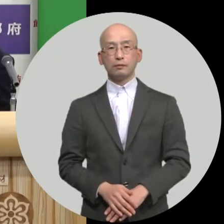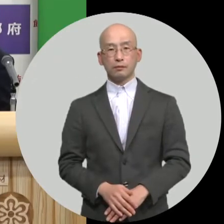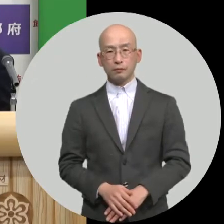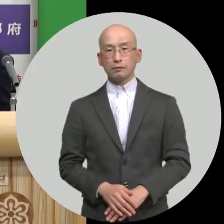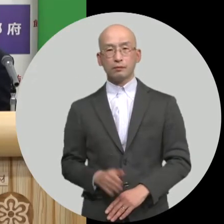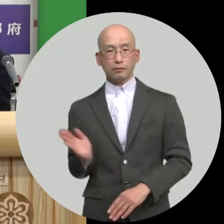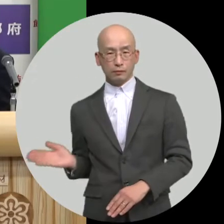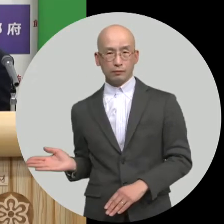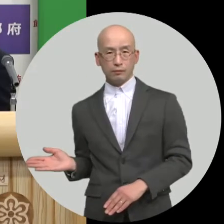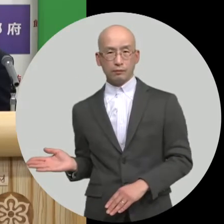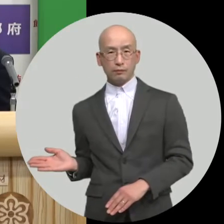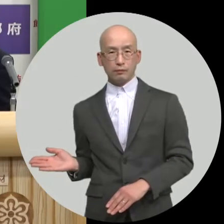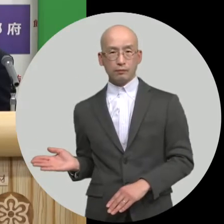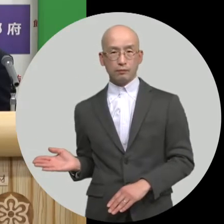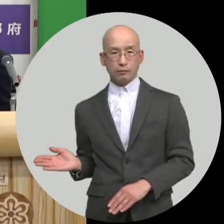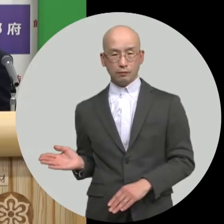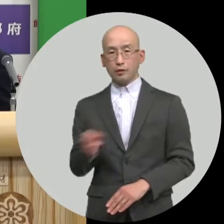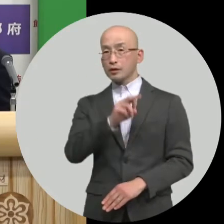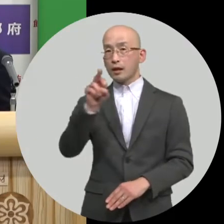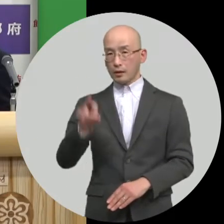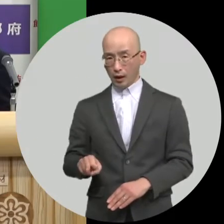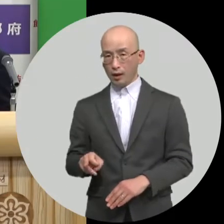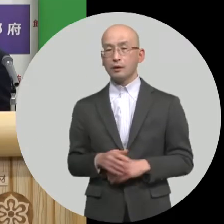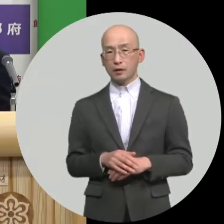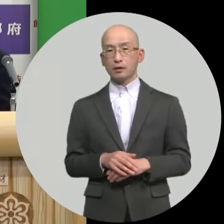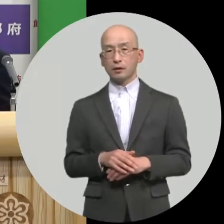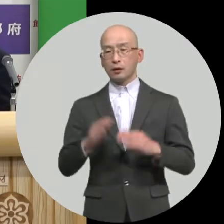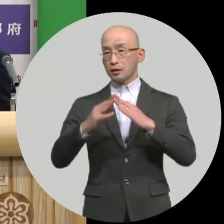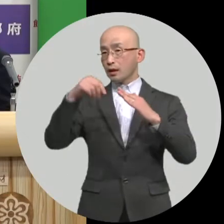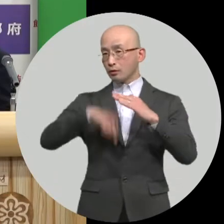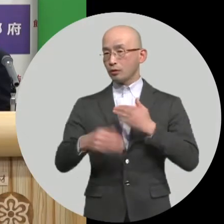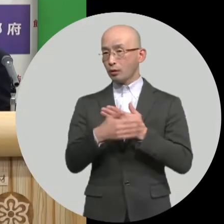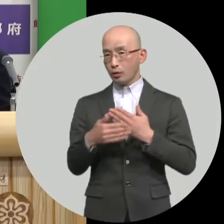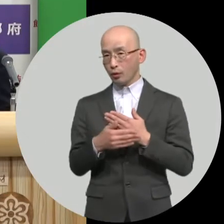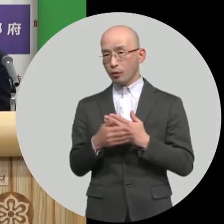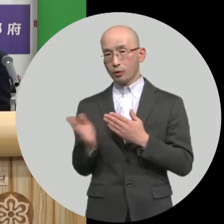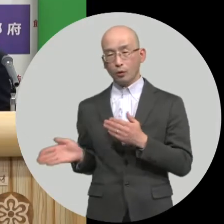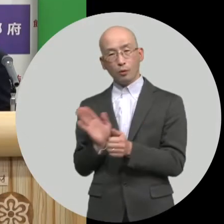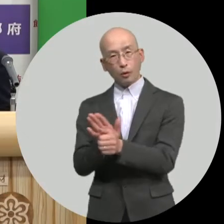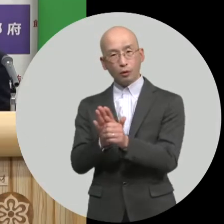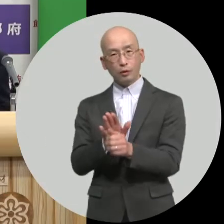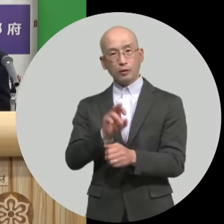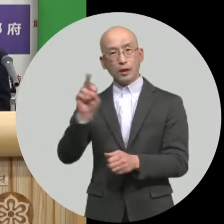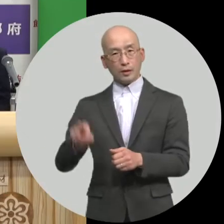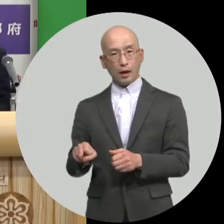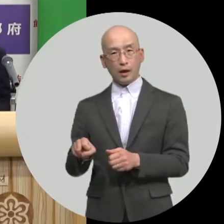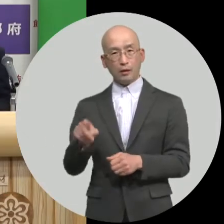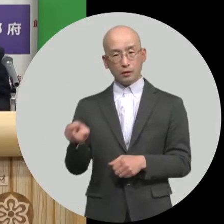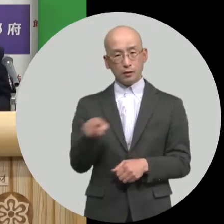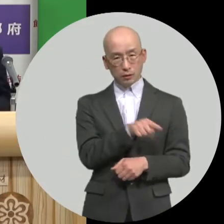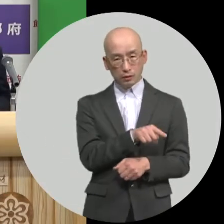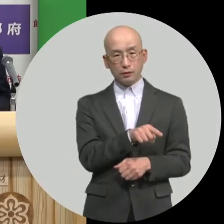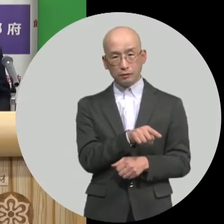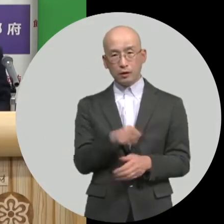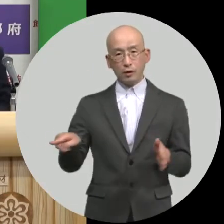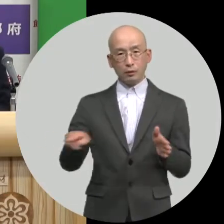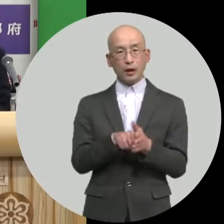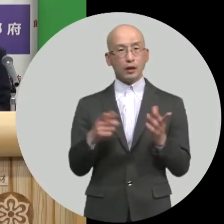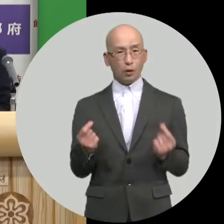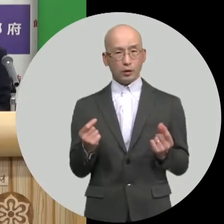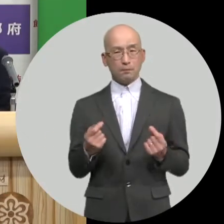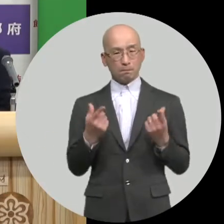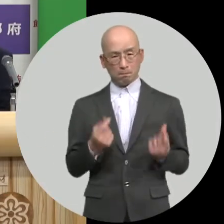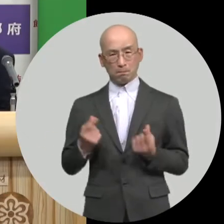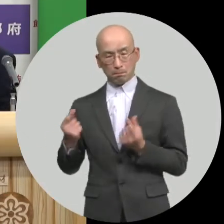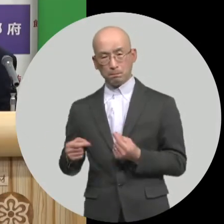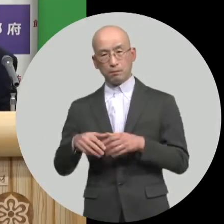ンター、それから自宅療養者等のフォローアップ情報センターにつきましては、これまで通りということは、要するに万全の体制のままで、